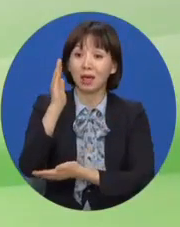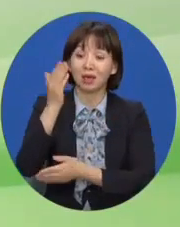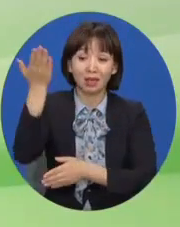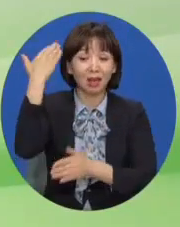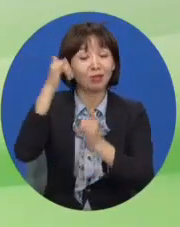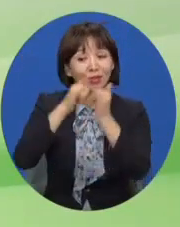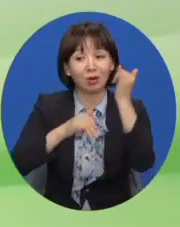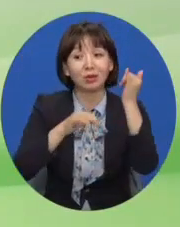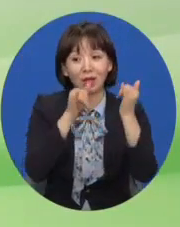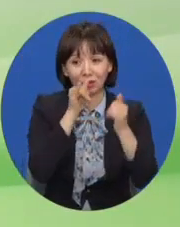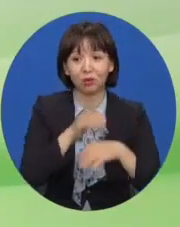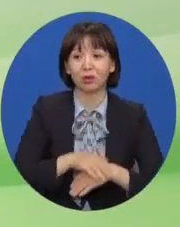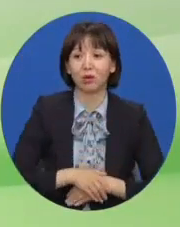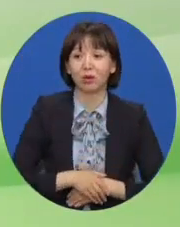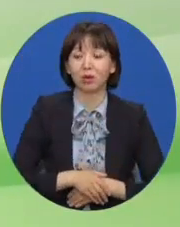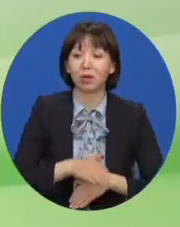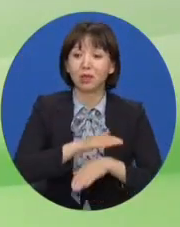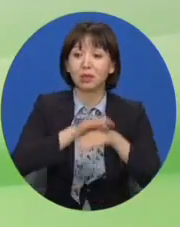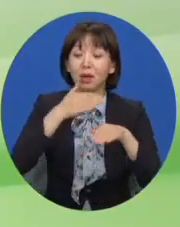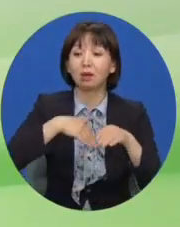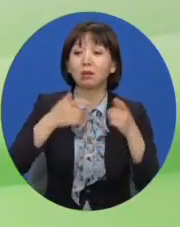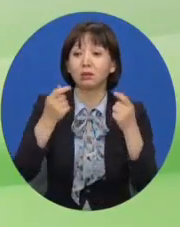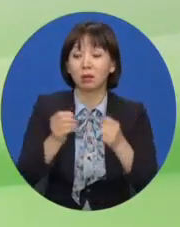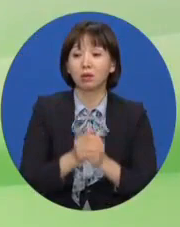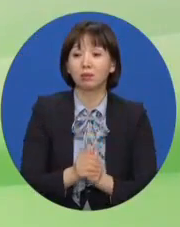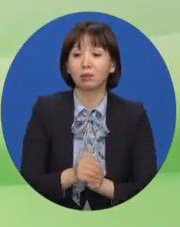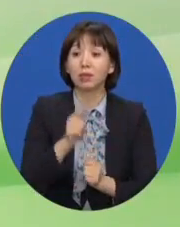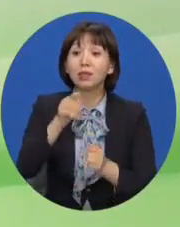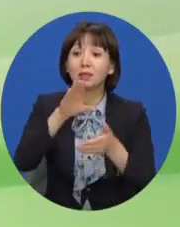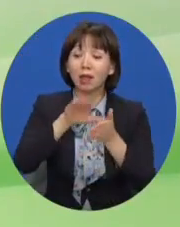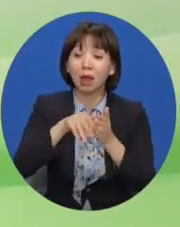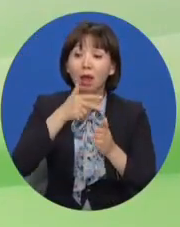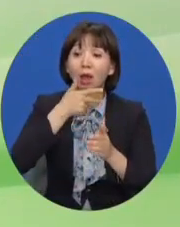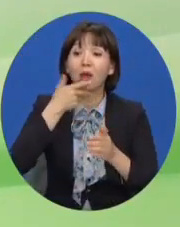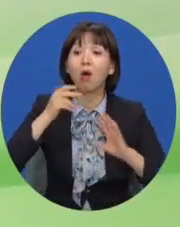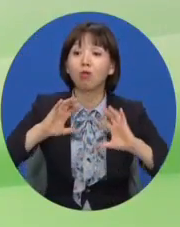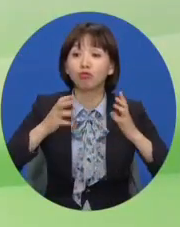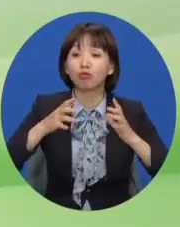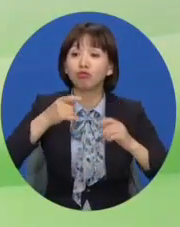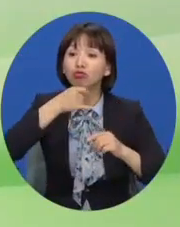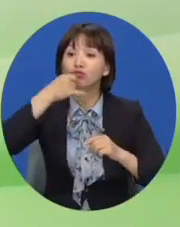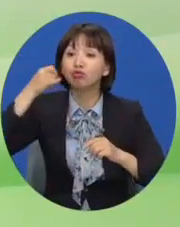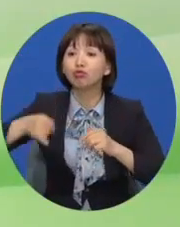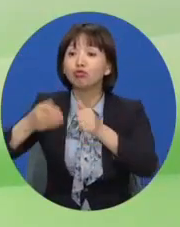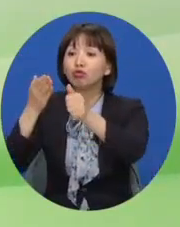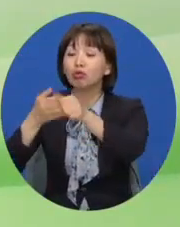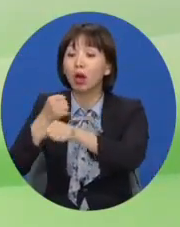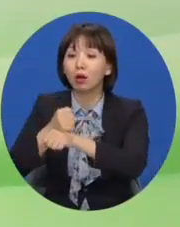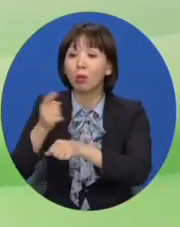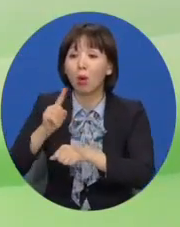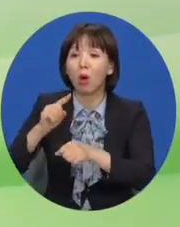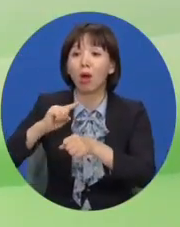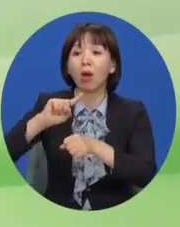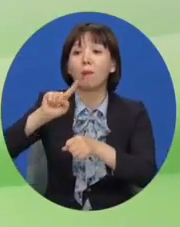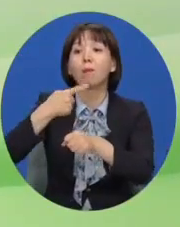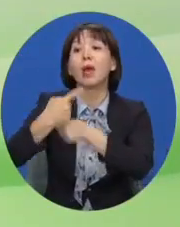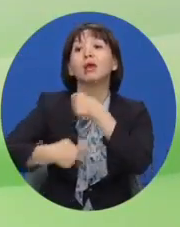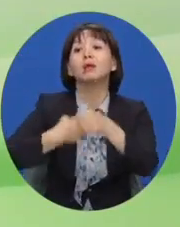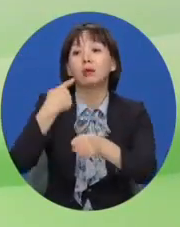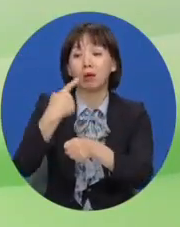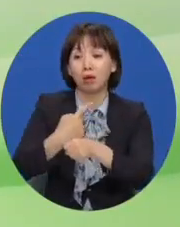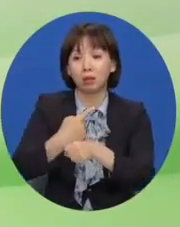역사가 있습니다. 잘 아시지만 그때 영국에서 중국에 요구한 것은 100년이라는 세월 동안